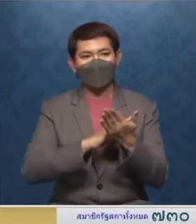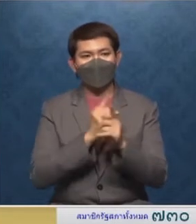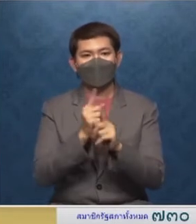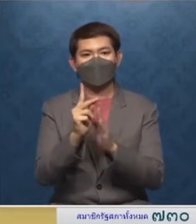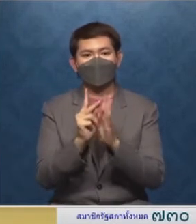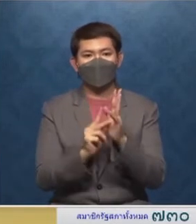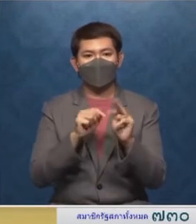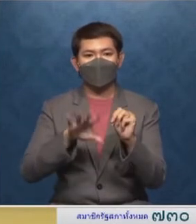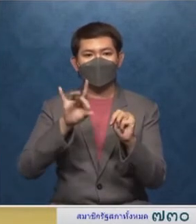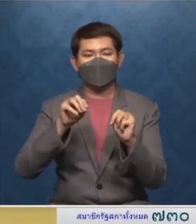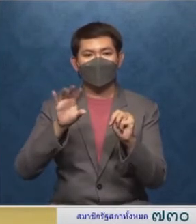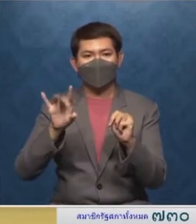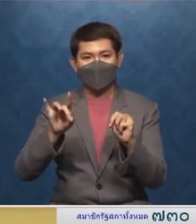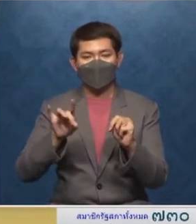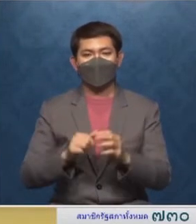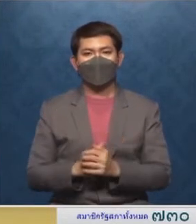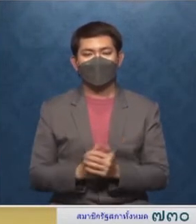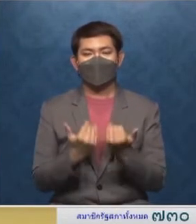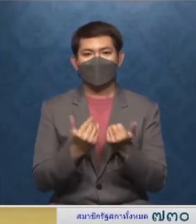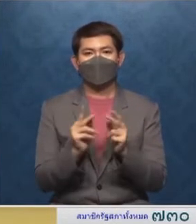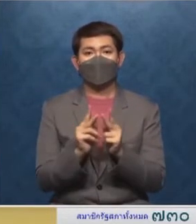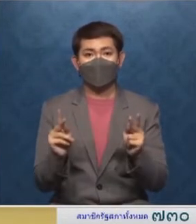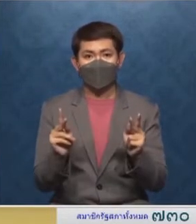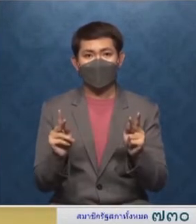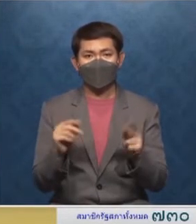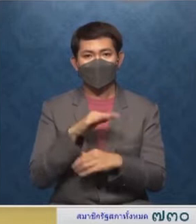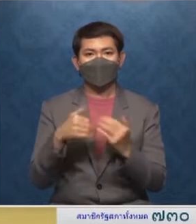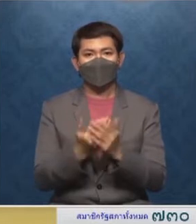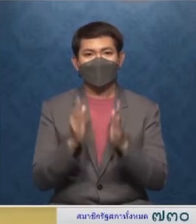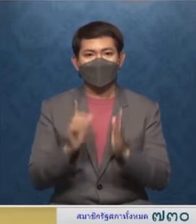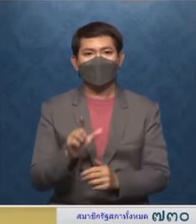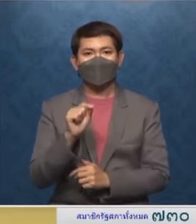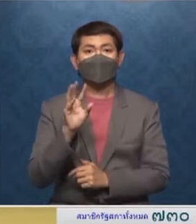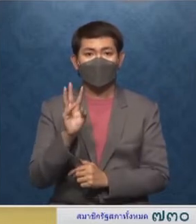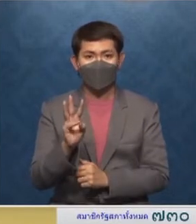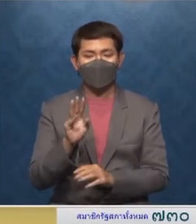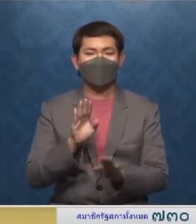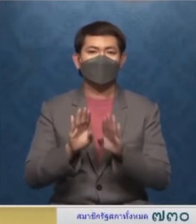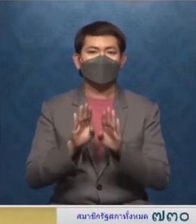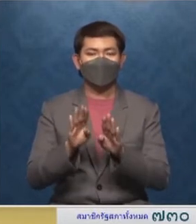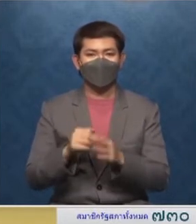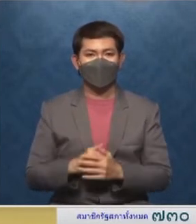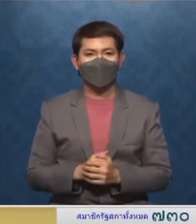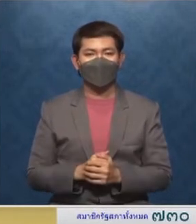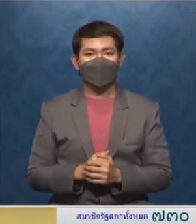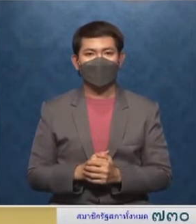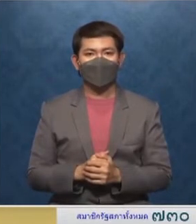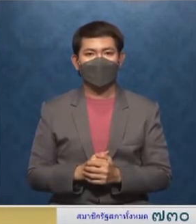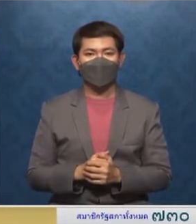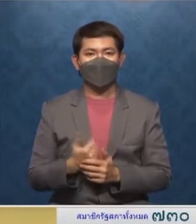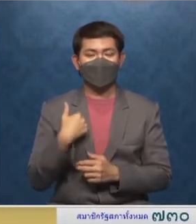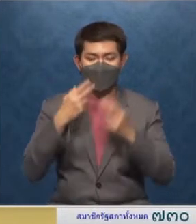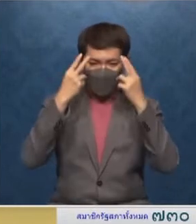า88นะครับก็คณะกรรมการนี้มีทั้งหมด26คนโดยประมาณนะครับมีท่านน